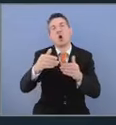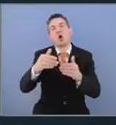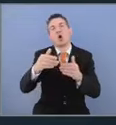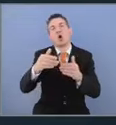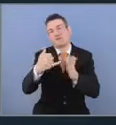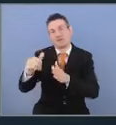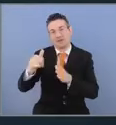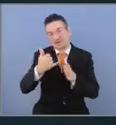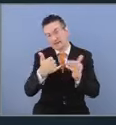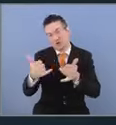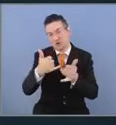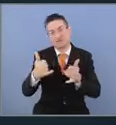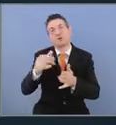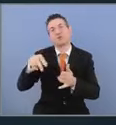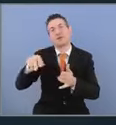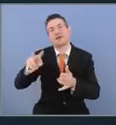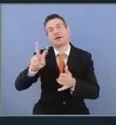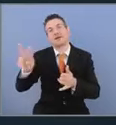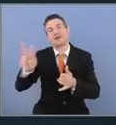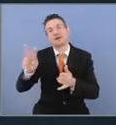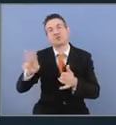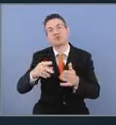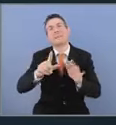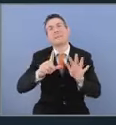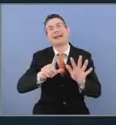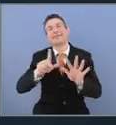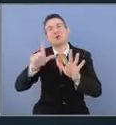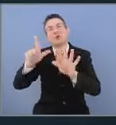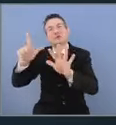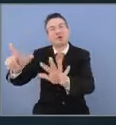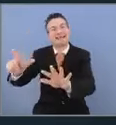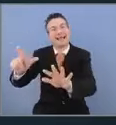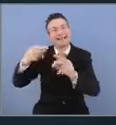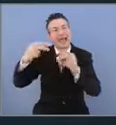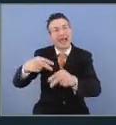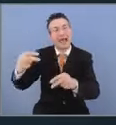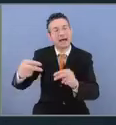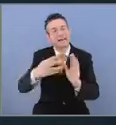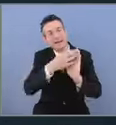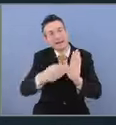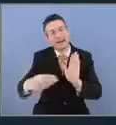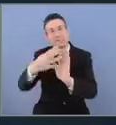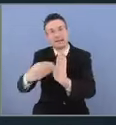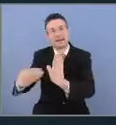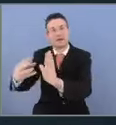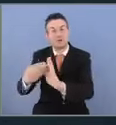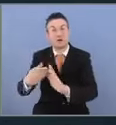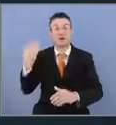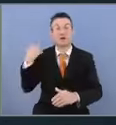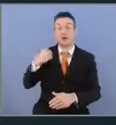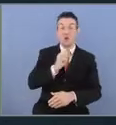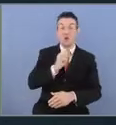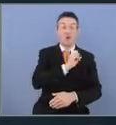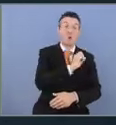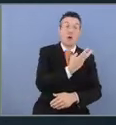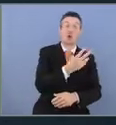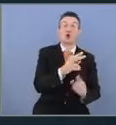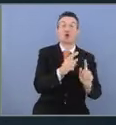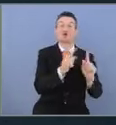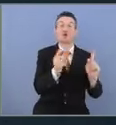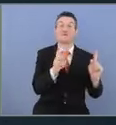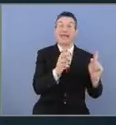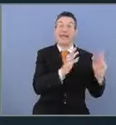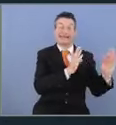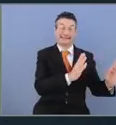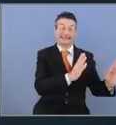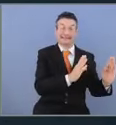per i prossimi 7 anni. Non come è capitato nel 14-20, in cui diciamo sono stati fatti un